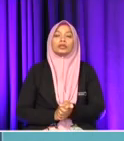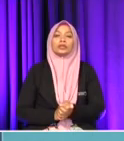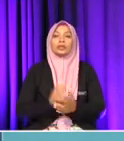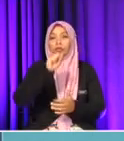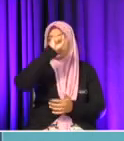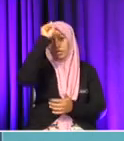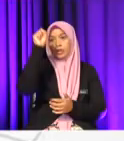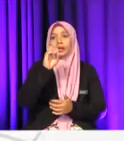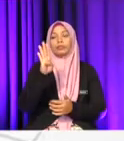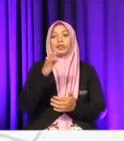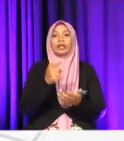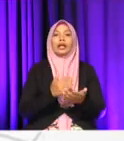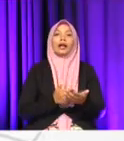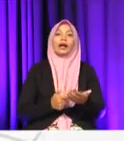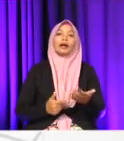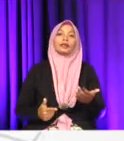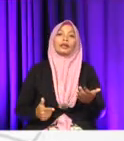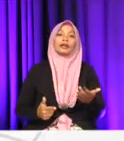logo tersebut